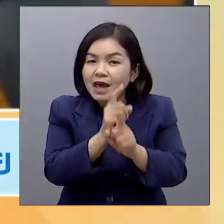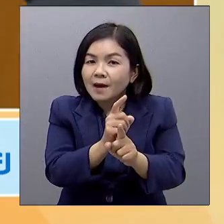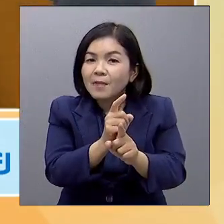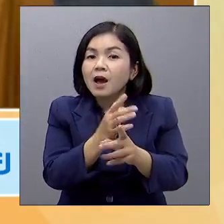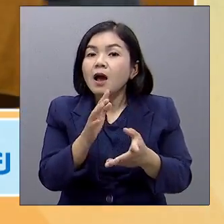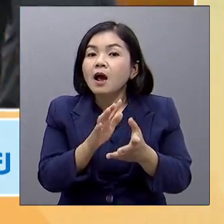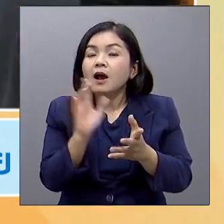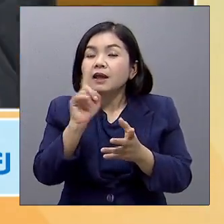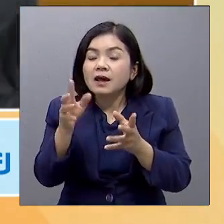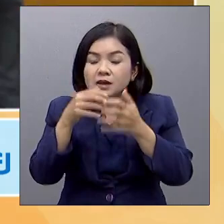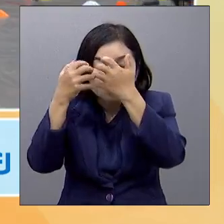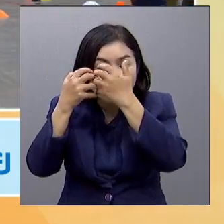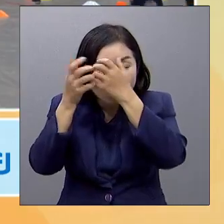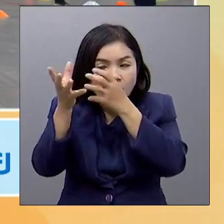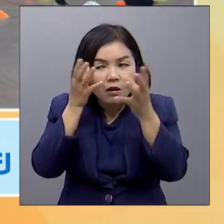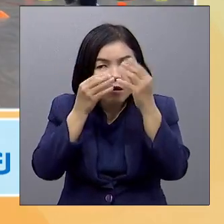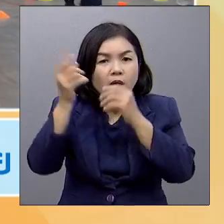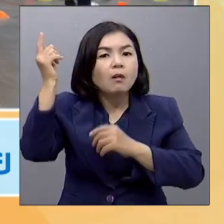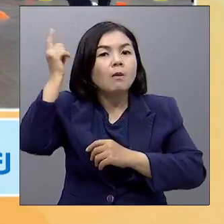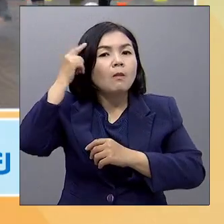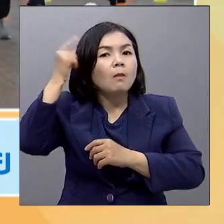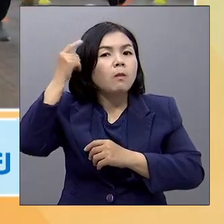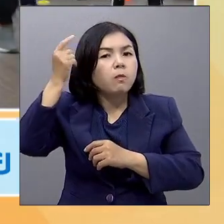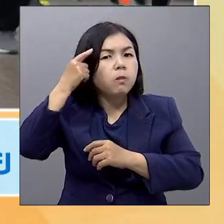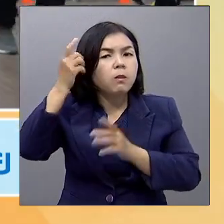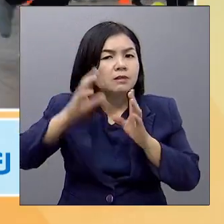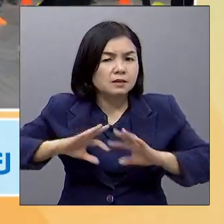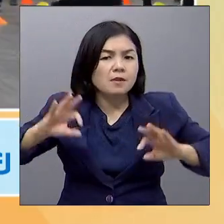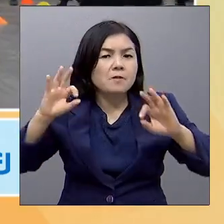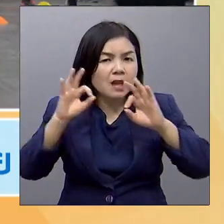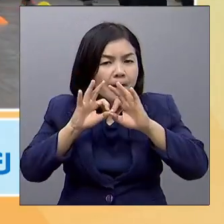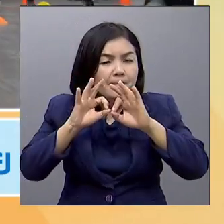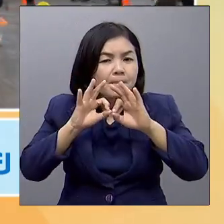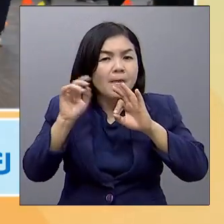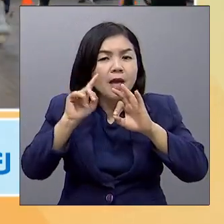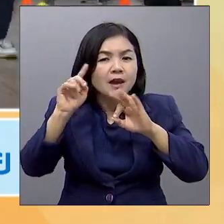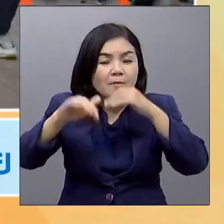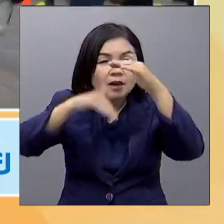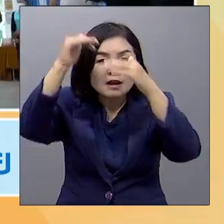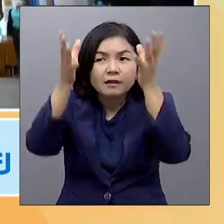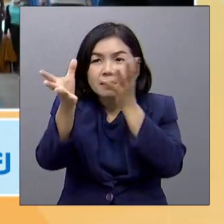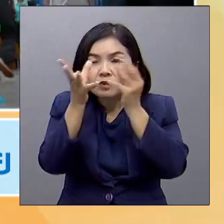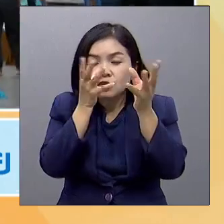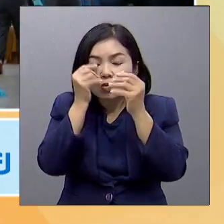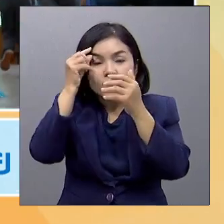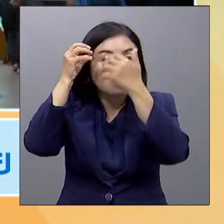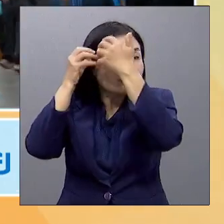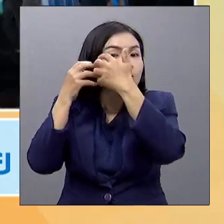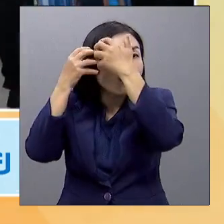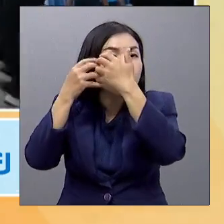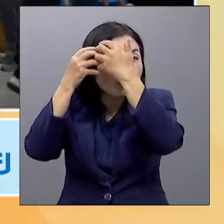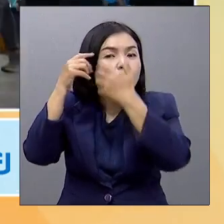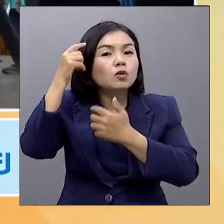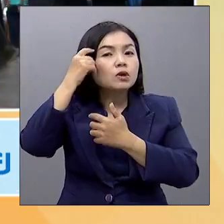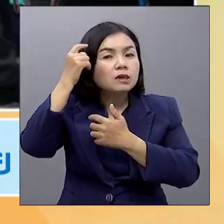สมองกจะเกิดการเรนรด้ความรู้ตัวะความรู้ตัวคือสิงเท่มคญทจะทำให้เกิดการเรีนรู้เกิดการพัฒนา เกดการถ่ายโอน